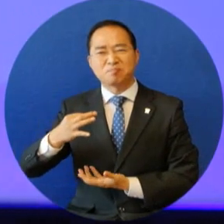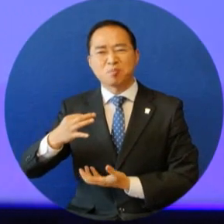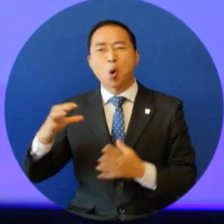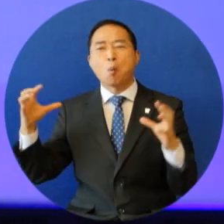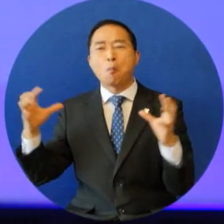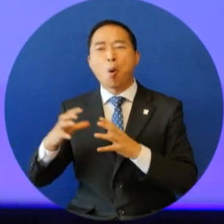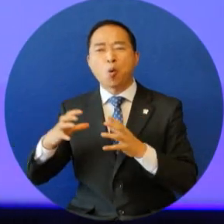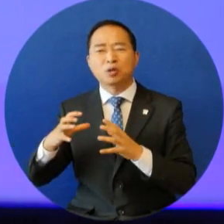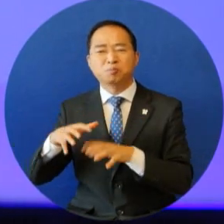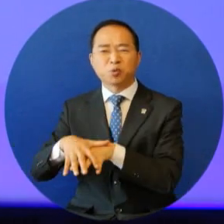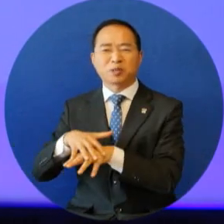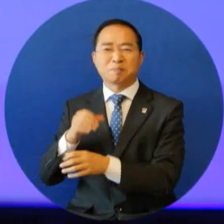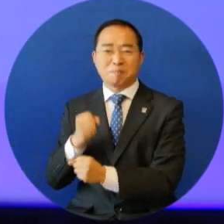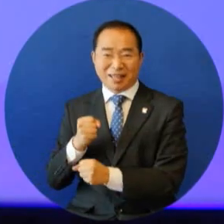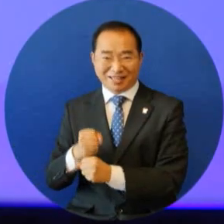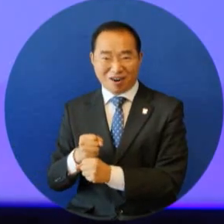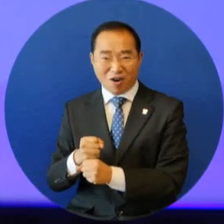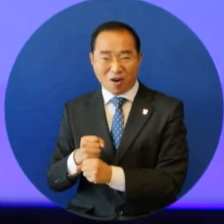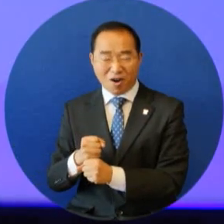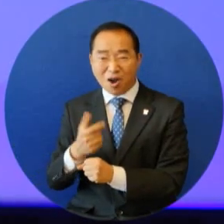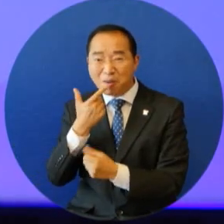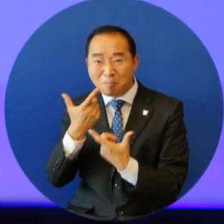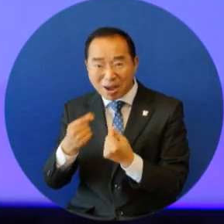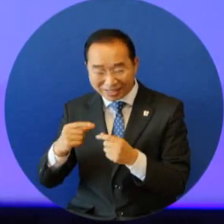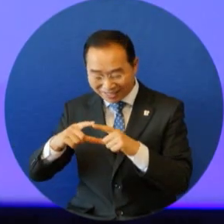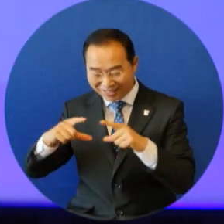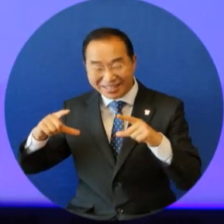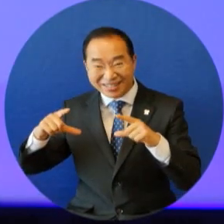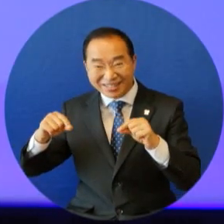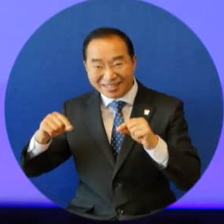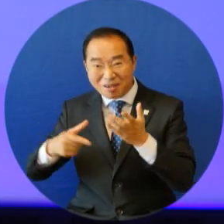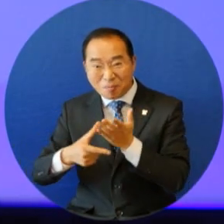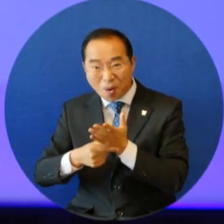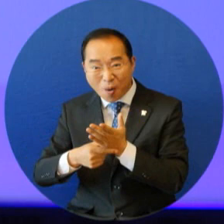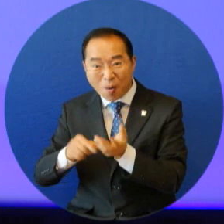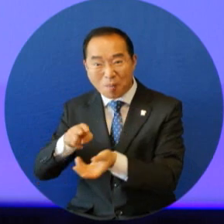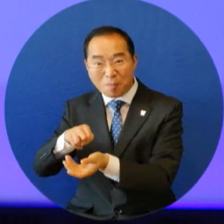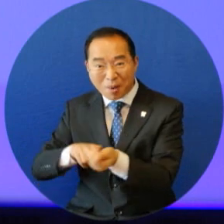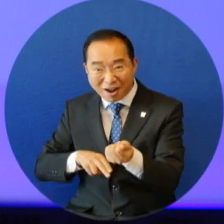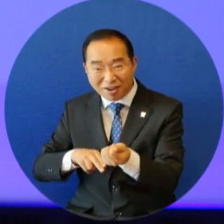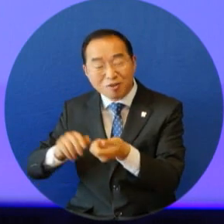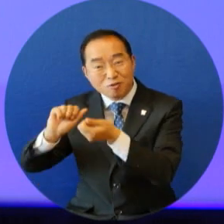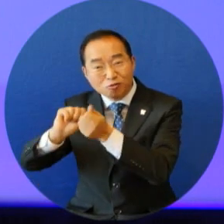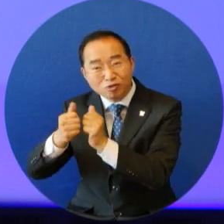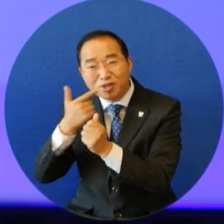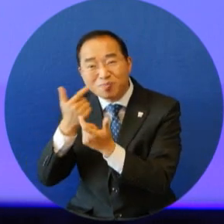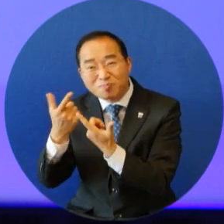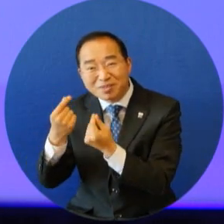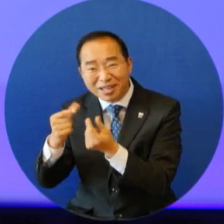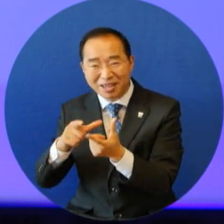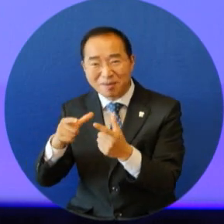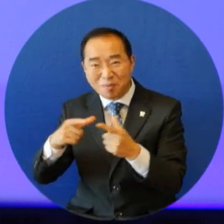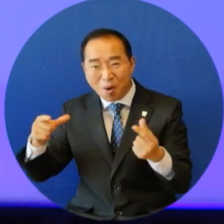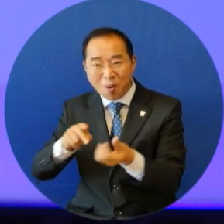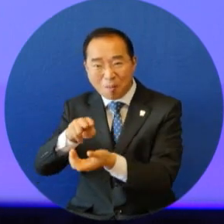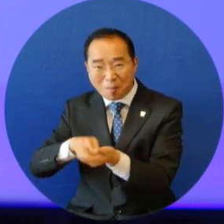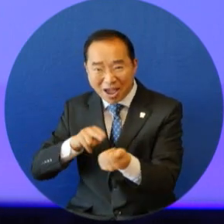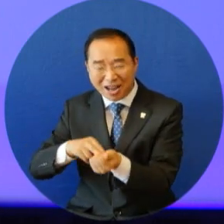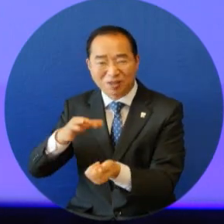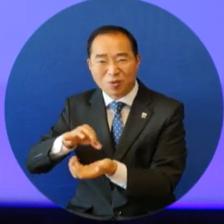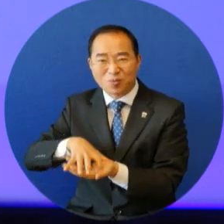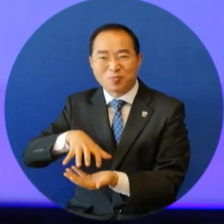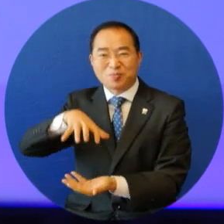모금 기구를 만들어서 일종의 주식회사 형태로 주식을 팔아서